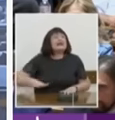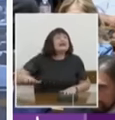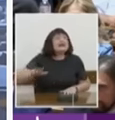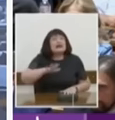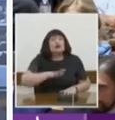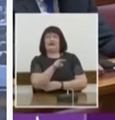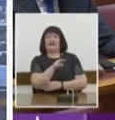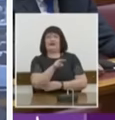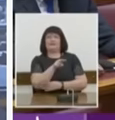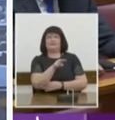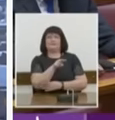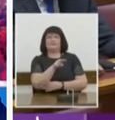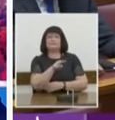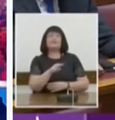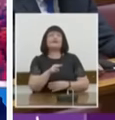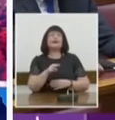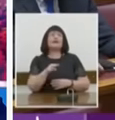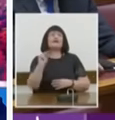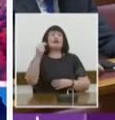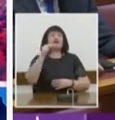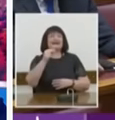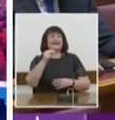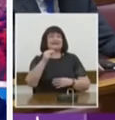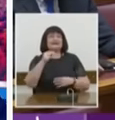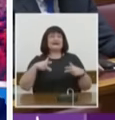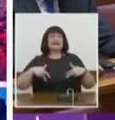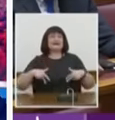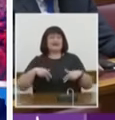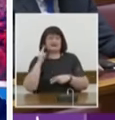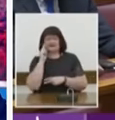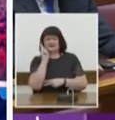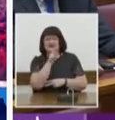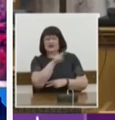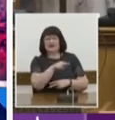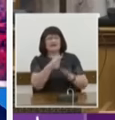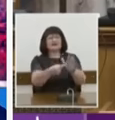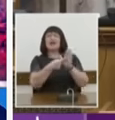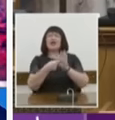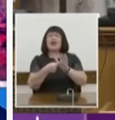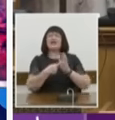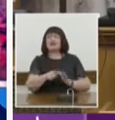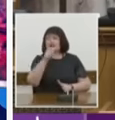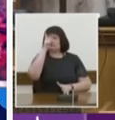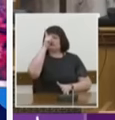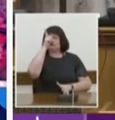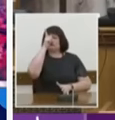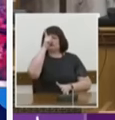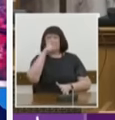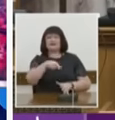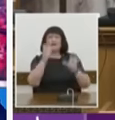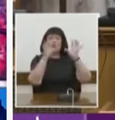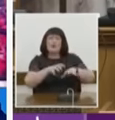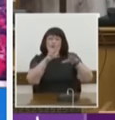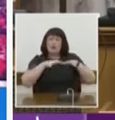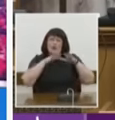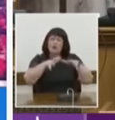τον κερδίζει ο προπονητής ναι δηλαδή επειδή έφερε έναν αέρα ε ξέρω γω αυτός που είχε επιλεγεί για τον τάδε δήμο έτσι σημαίνει ότι ξαφνικά θα γίνει κ φόρος και ο ίδιος είχαν